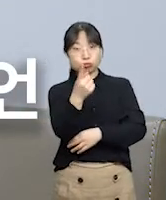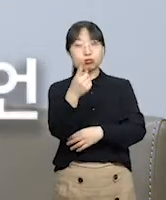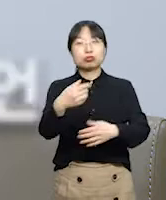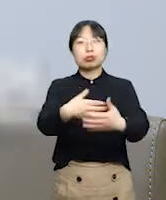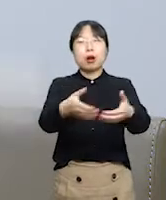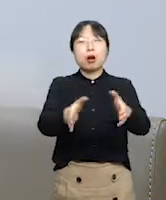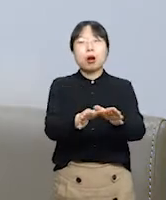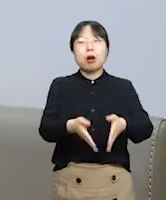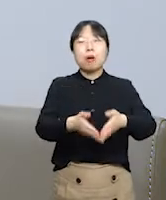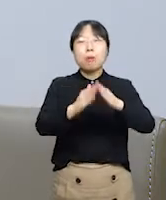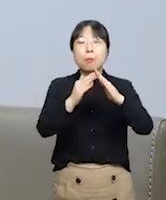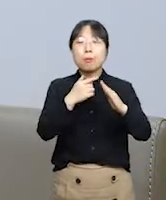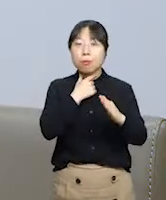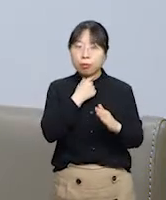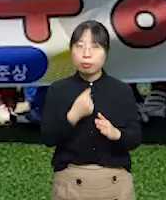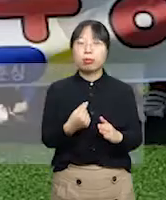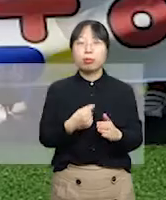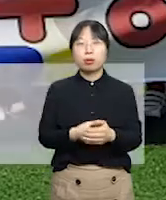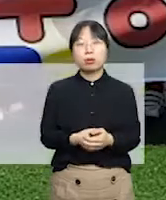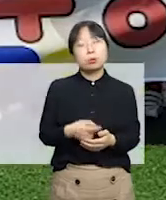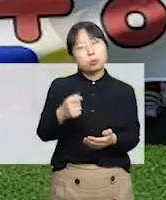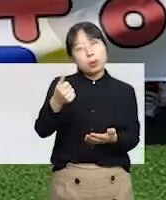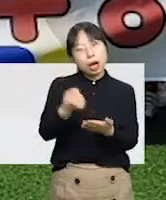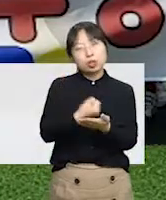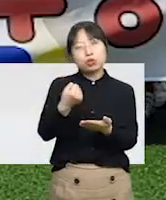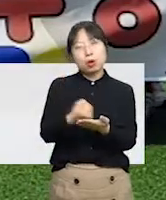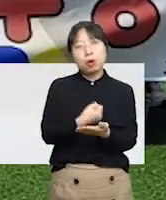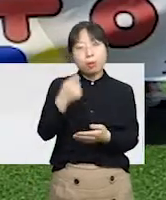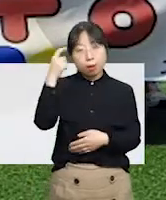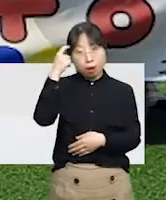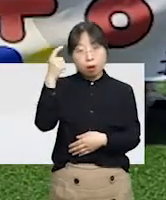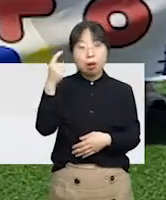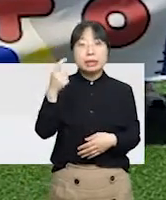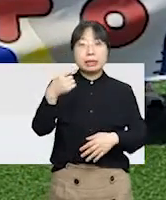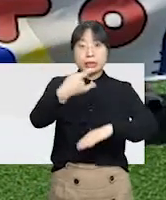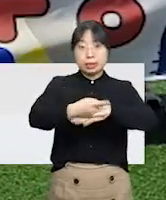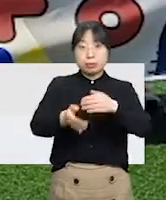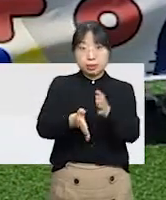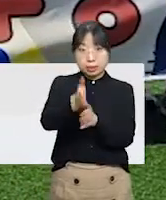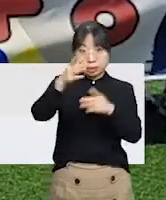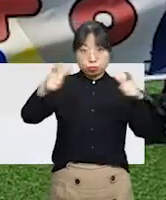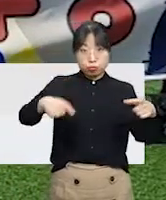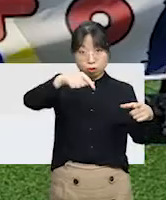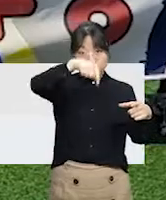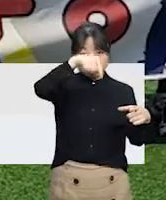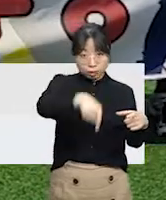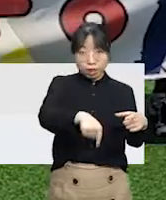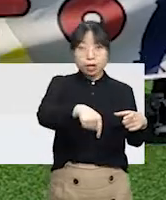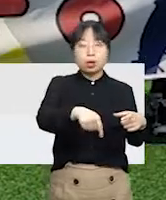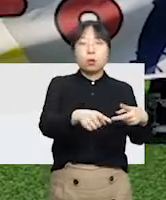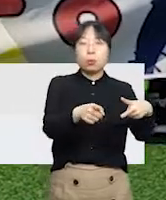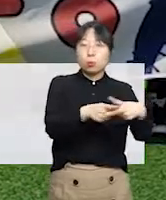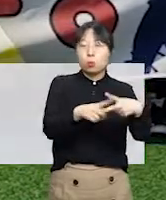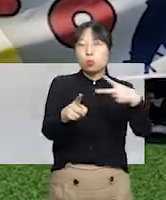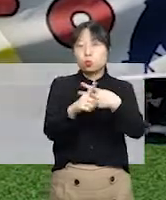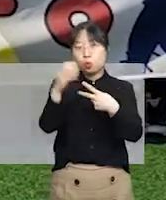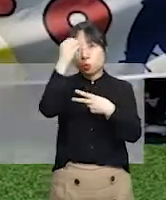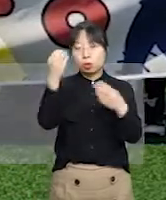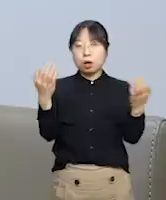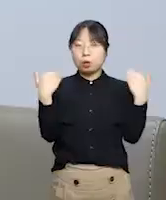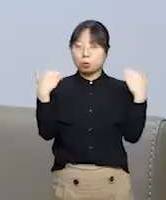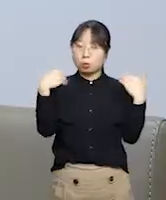아쉬웠던 부분인데요. 의왕시에 있는 초, 중, 고 야구팀이 굉장히